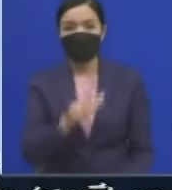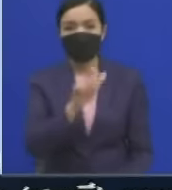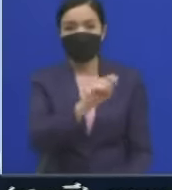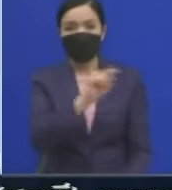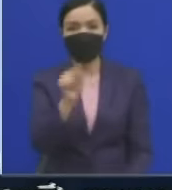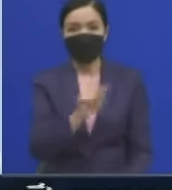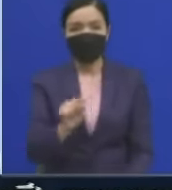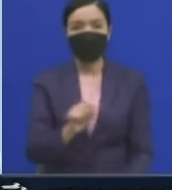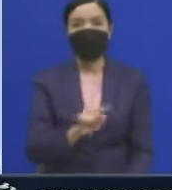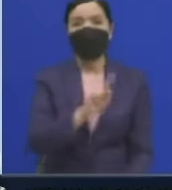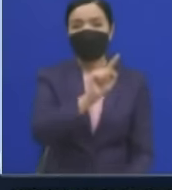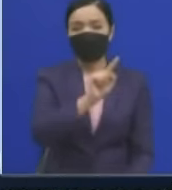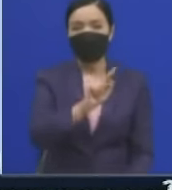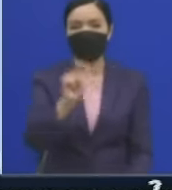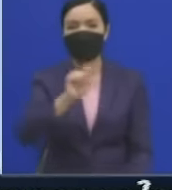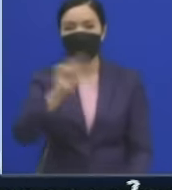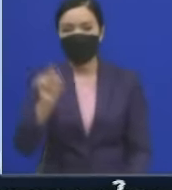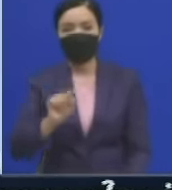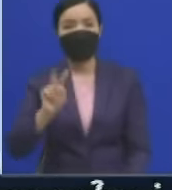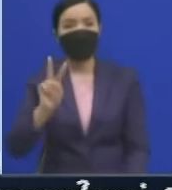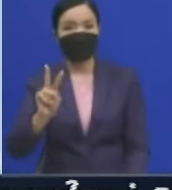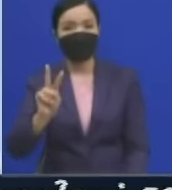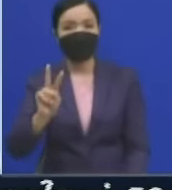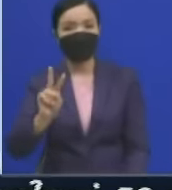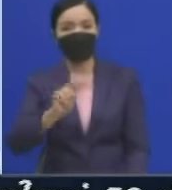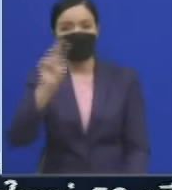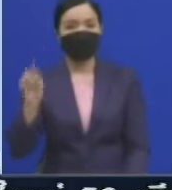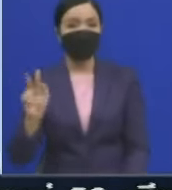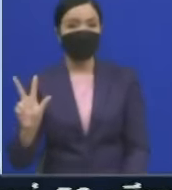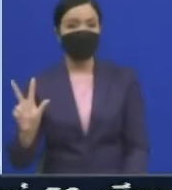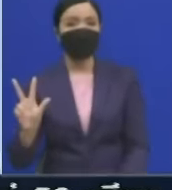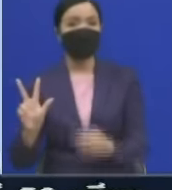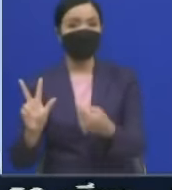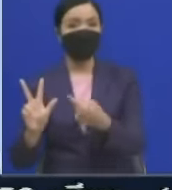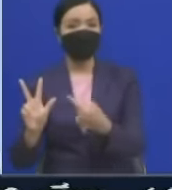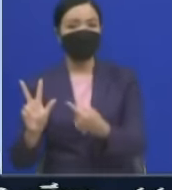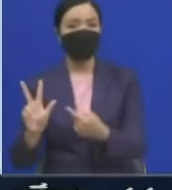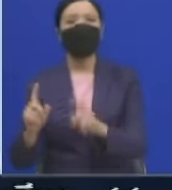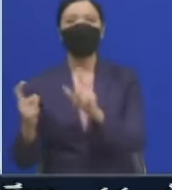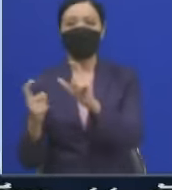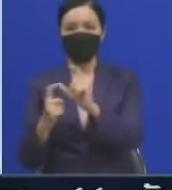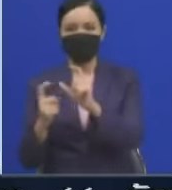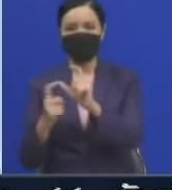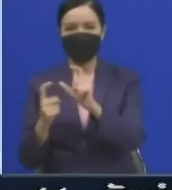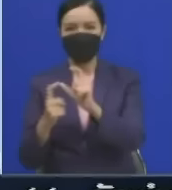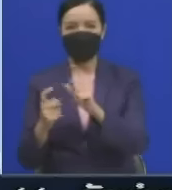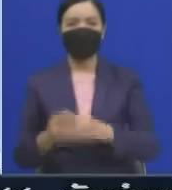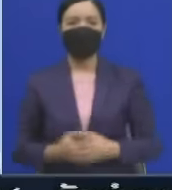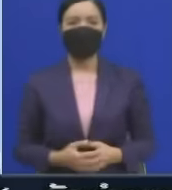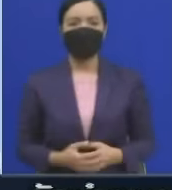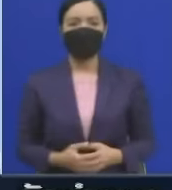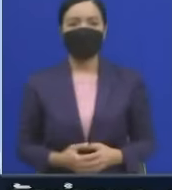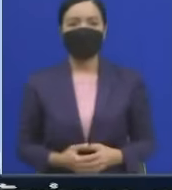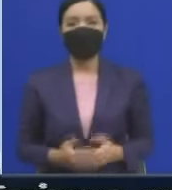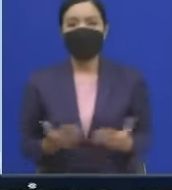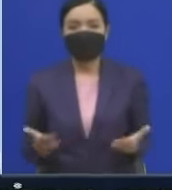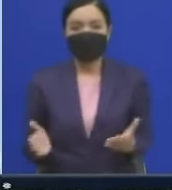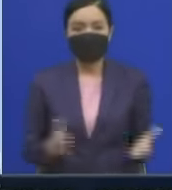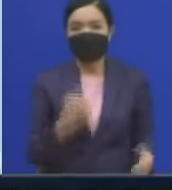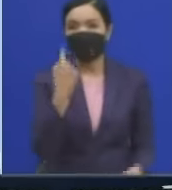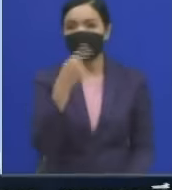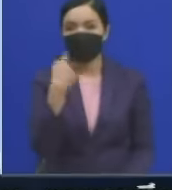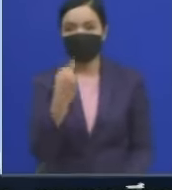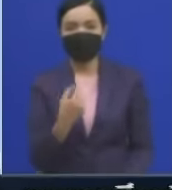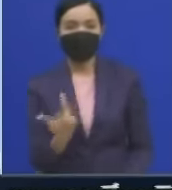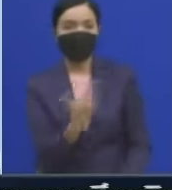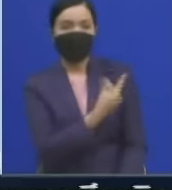ราเซเนกาเข็ม1แอสตราเซเนกาเข็ม2เข็ม3เนี่ยจะเป็นไฟเซอร์เป็นหลัก ค่ะ แล้วก็ใครที่